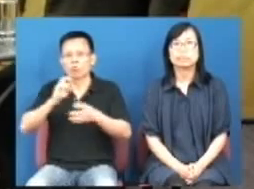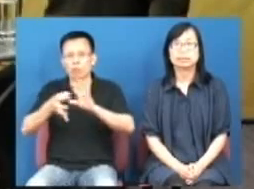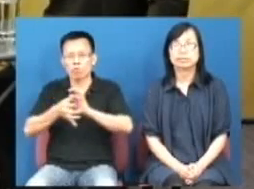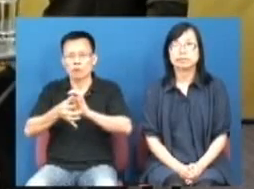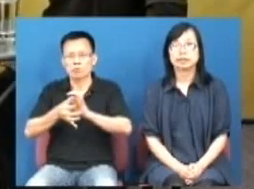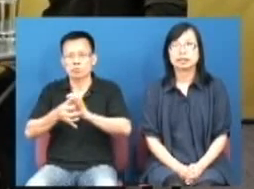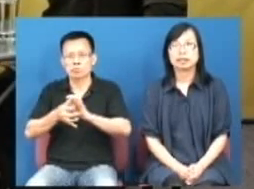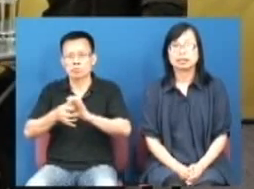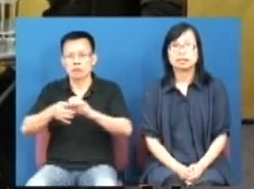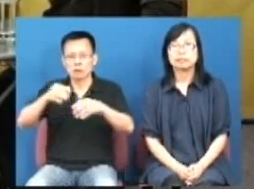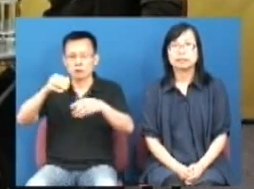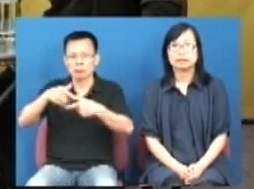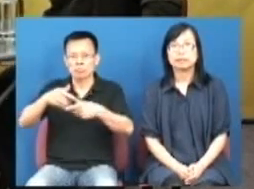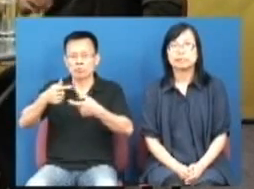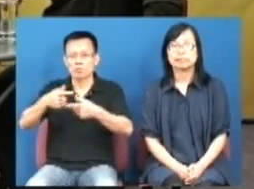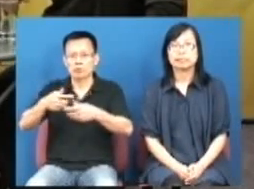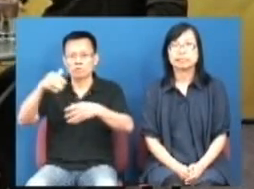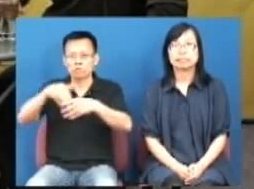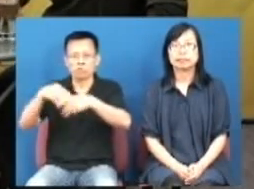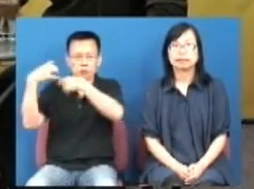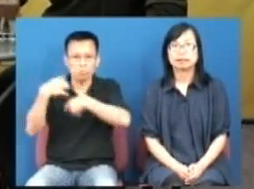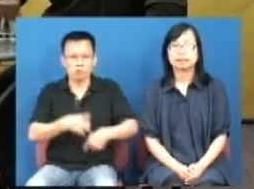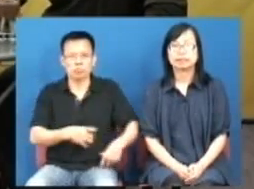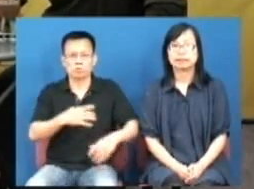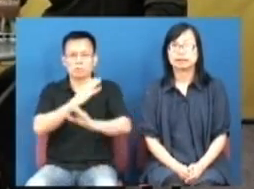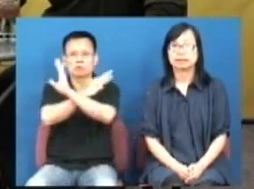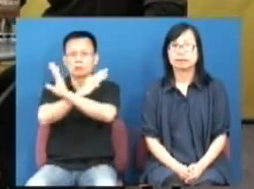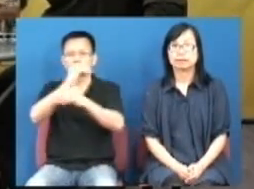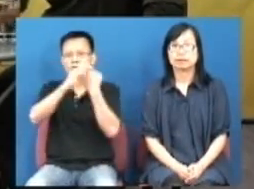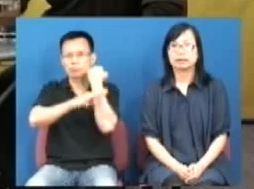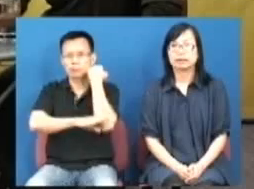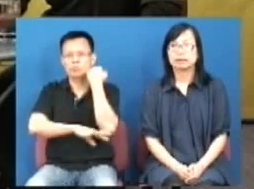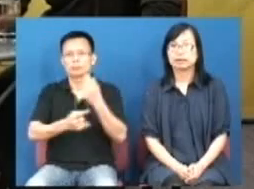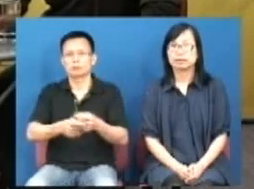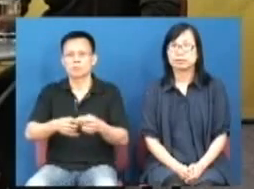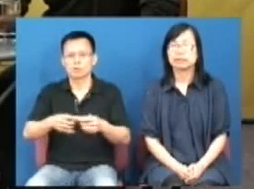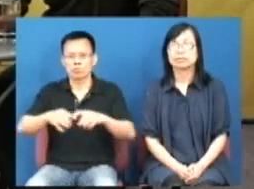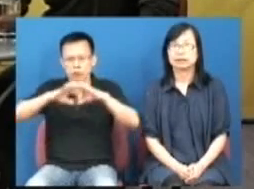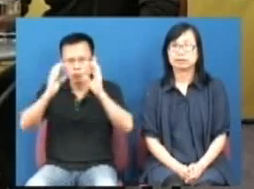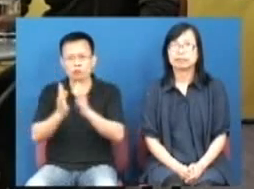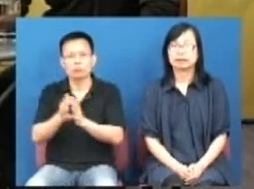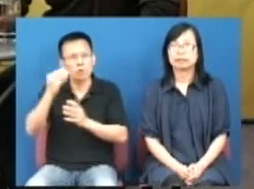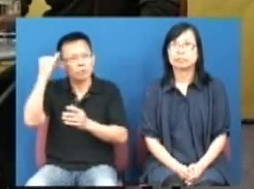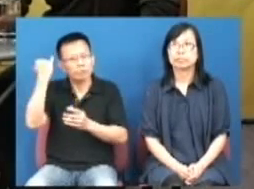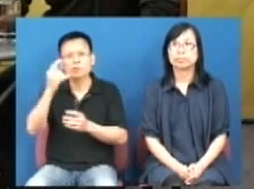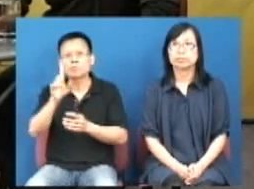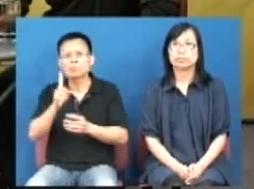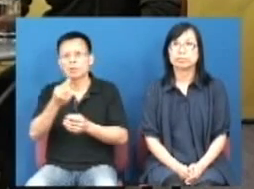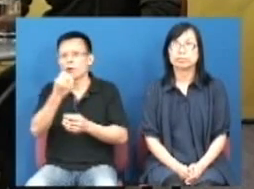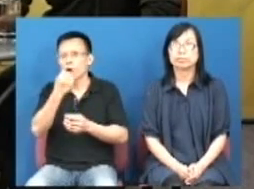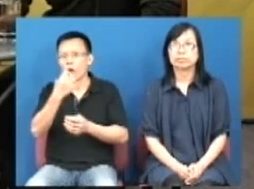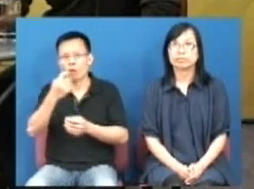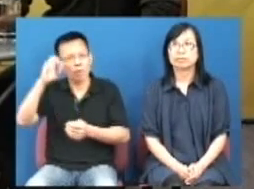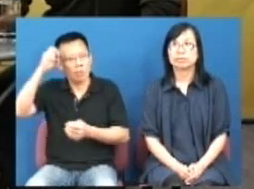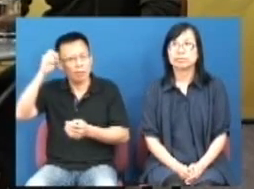會話要管呢個網上媒體，真係講到講頭講到嚟都係完全唔明白點解居然可以喺香港諗一啲